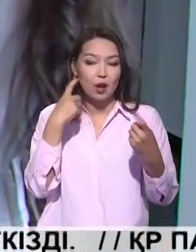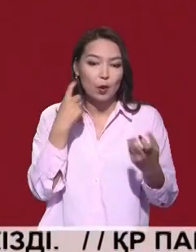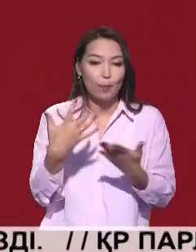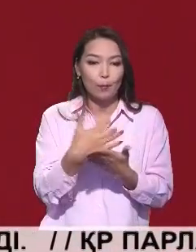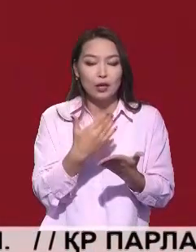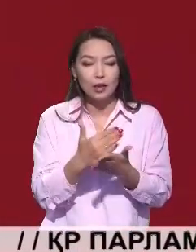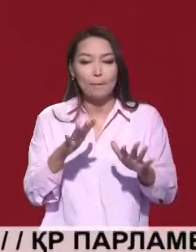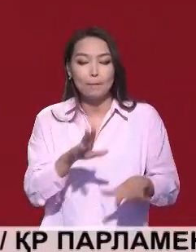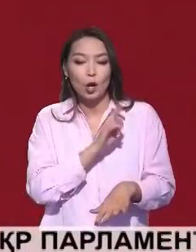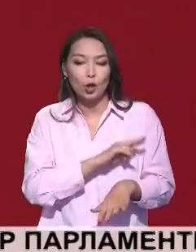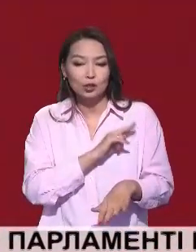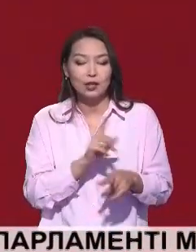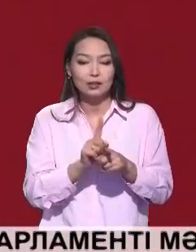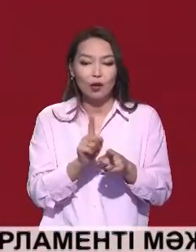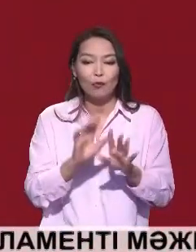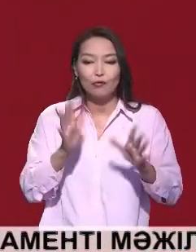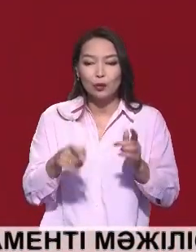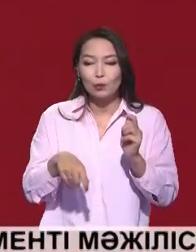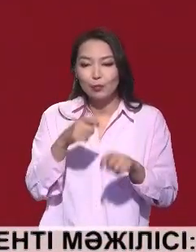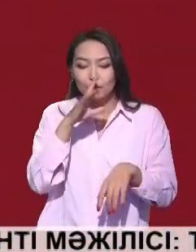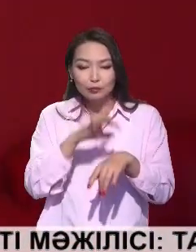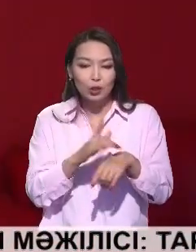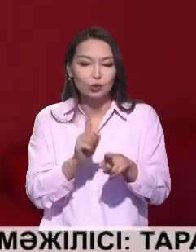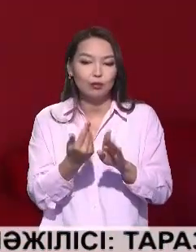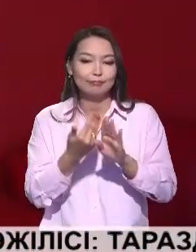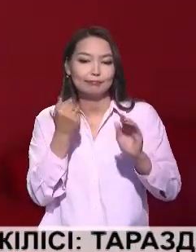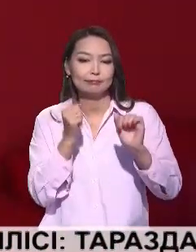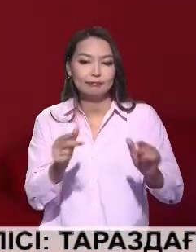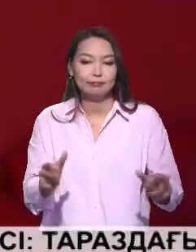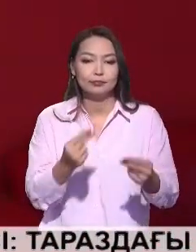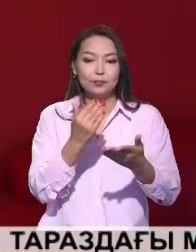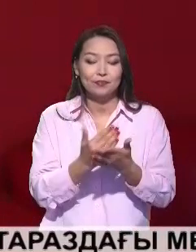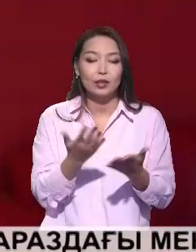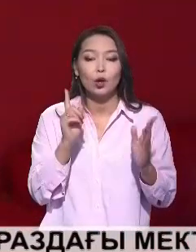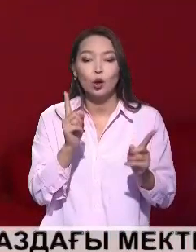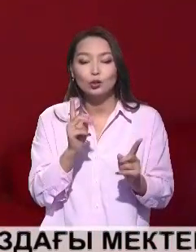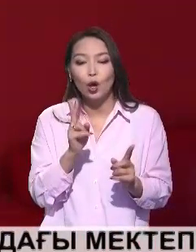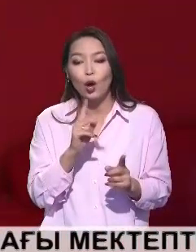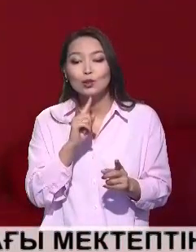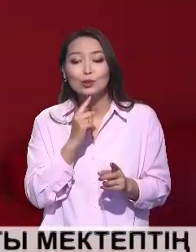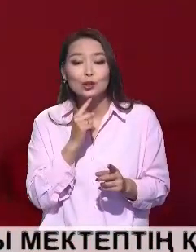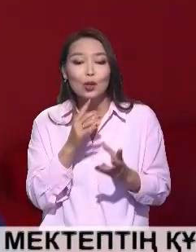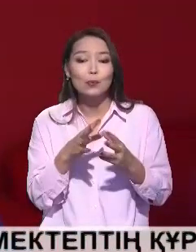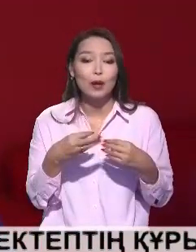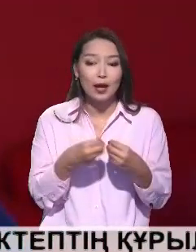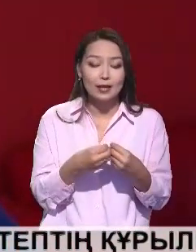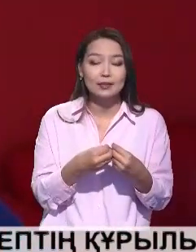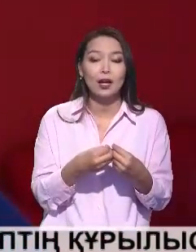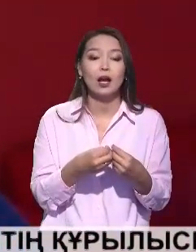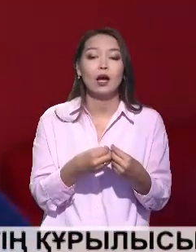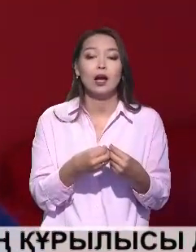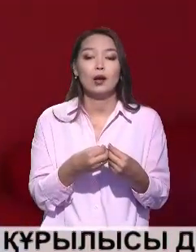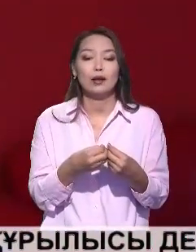жұмысы отбасындағы келеңсіз жағдайлардың алдын алуға бағытталған. Қиын жағдайларын тап болған отбасылармен ғана емес, сонымен қатар